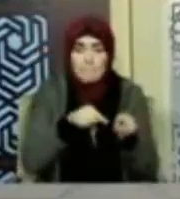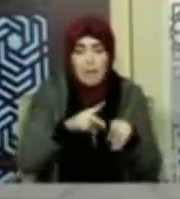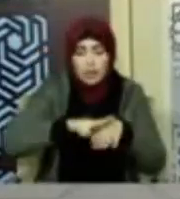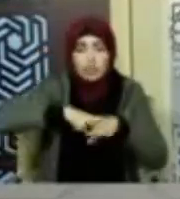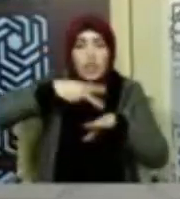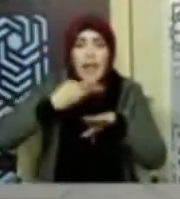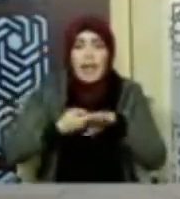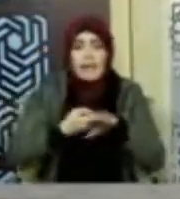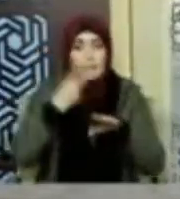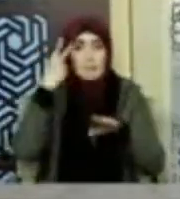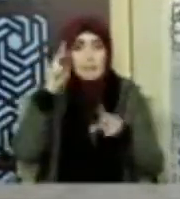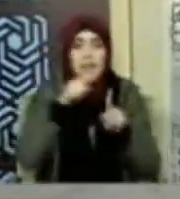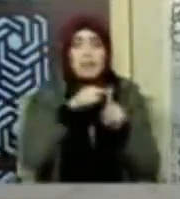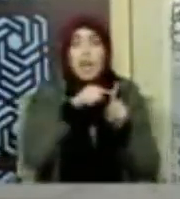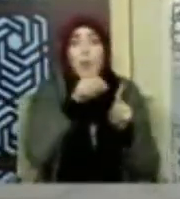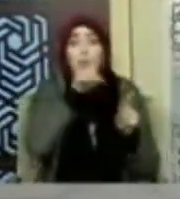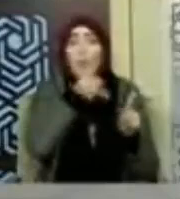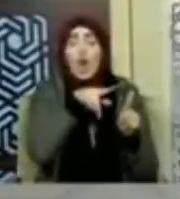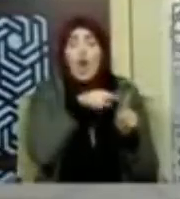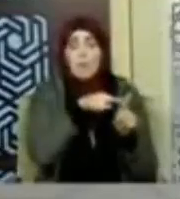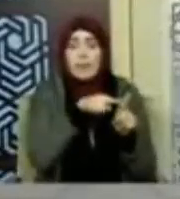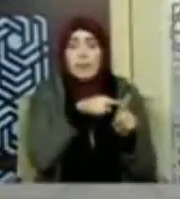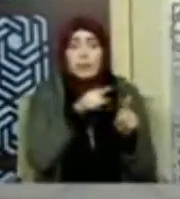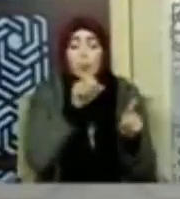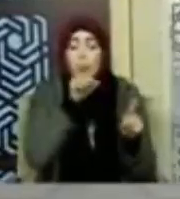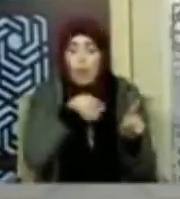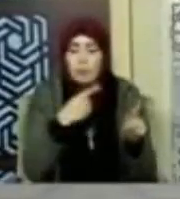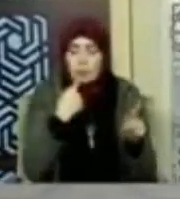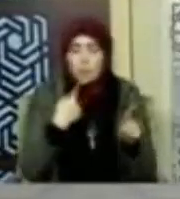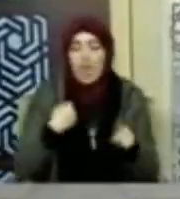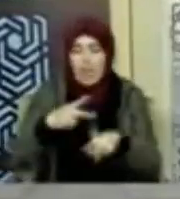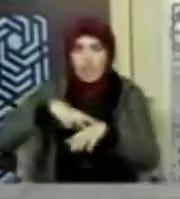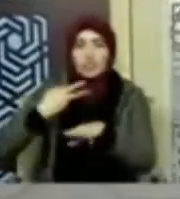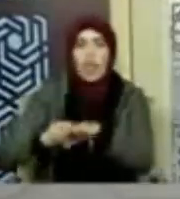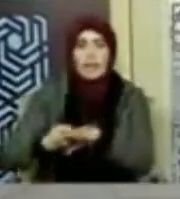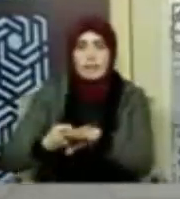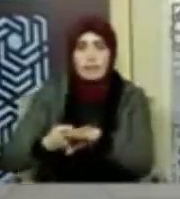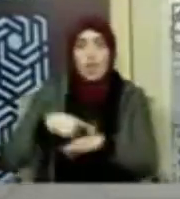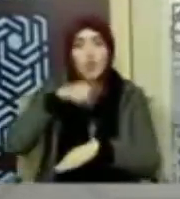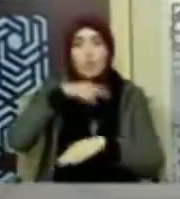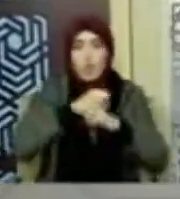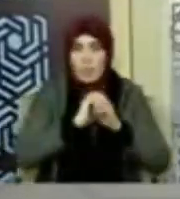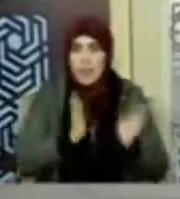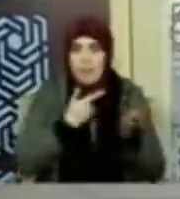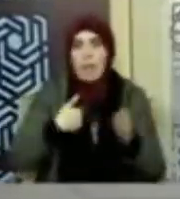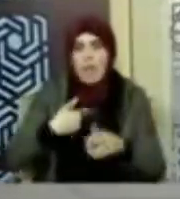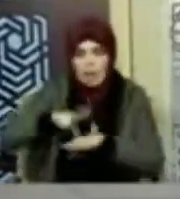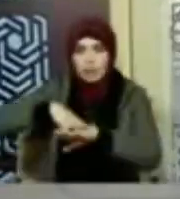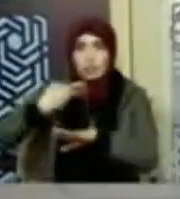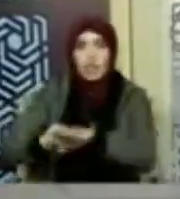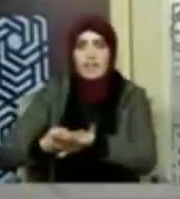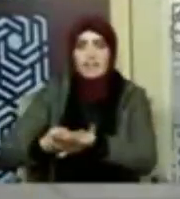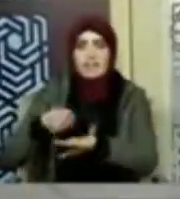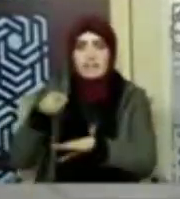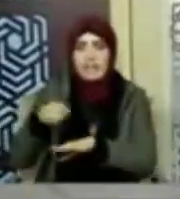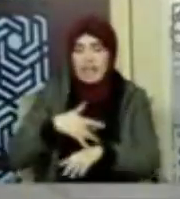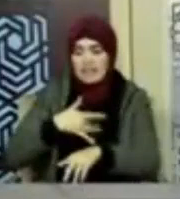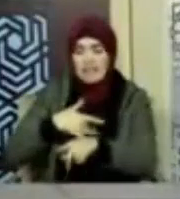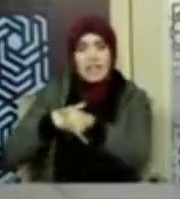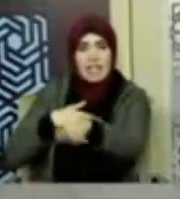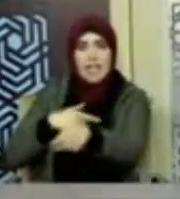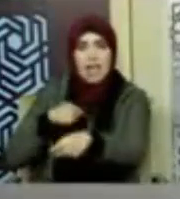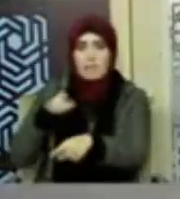الشهادة؟ اللهم صدق الله فصدقه الله. اللهم إن عبدك